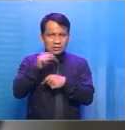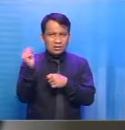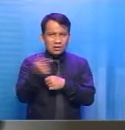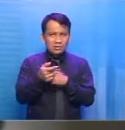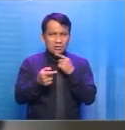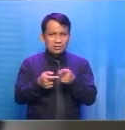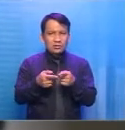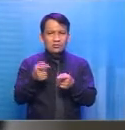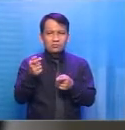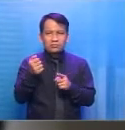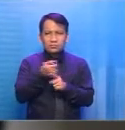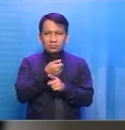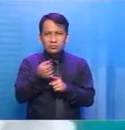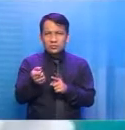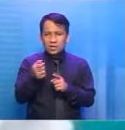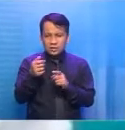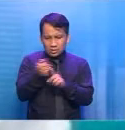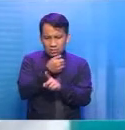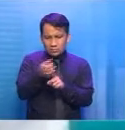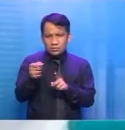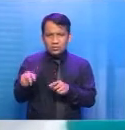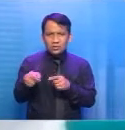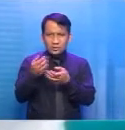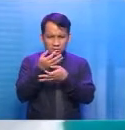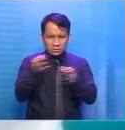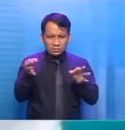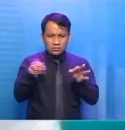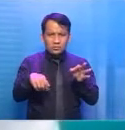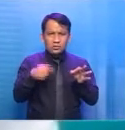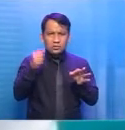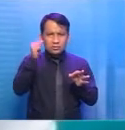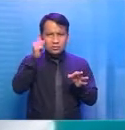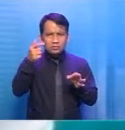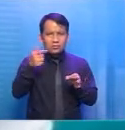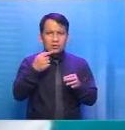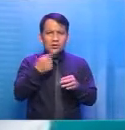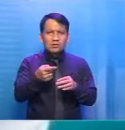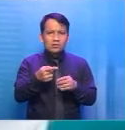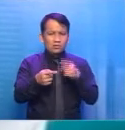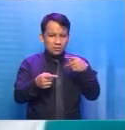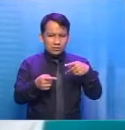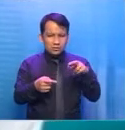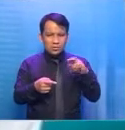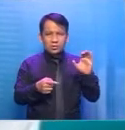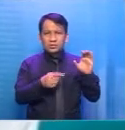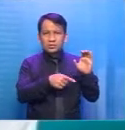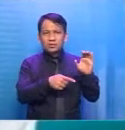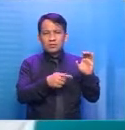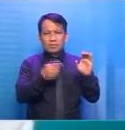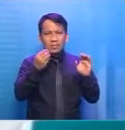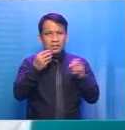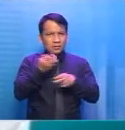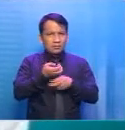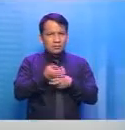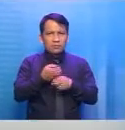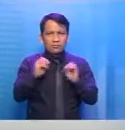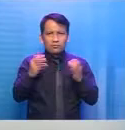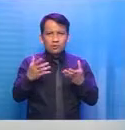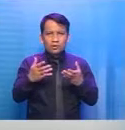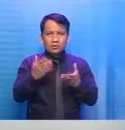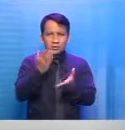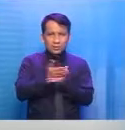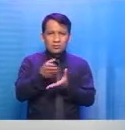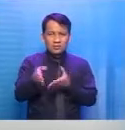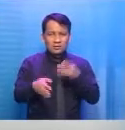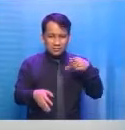Red Cross, kaya maging si Labor Secretary Silvestre Bello, aminadong malaking kawalan ng PRC, lalo sa mga umuuwing OFW. Meron dyan